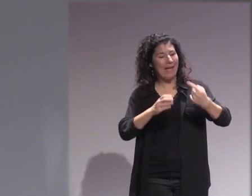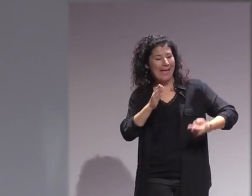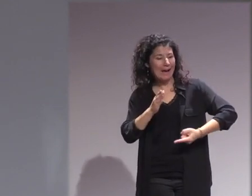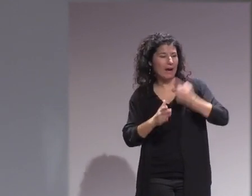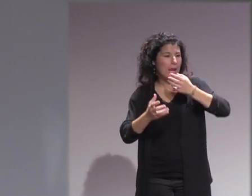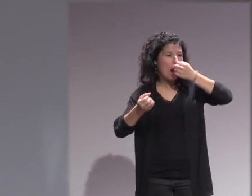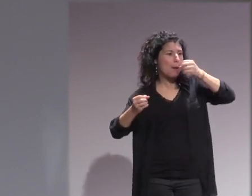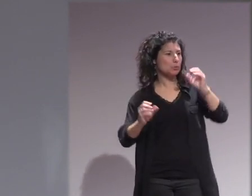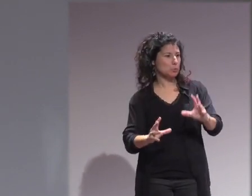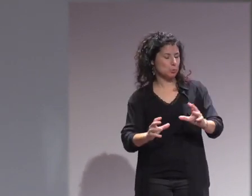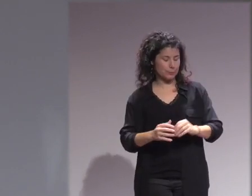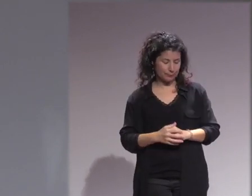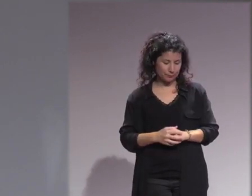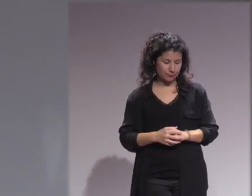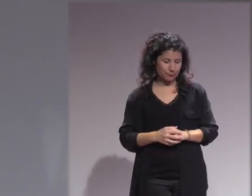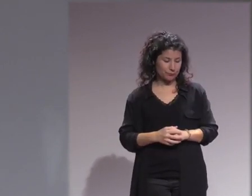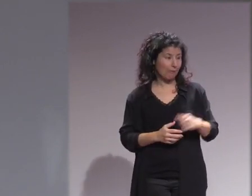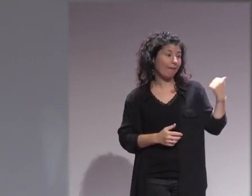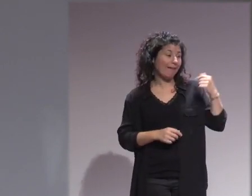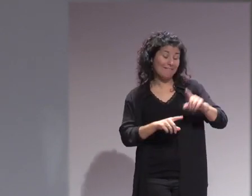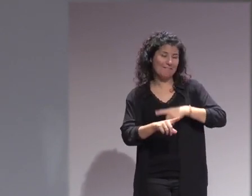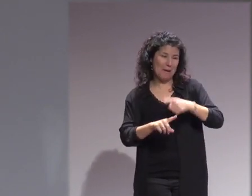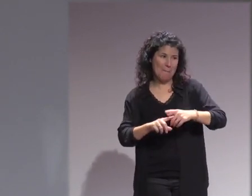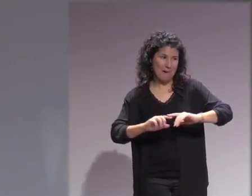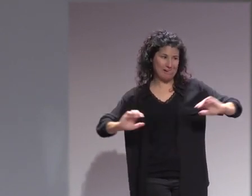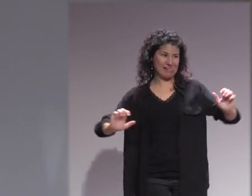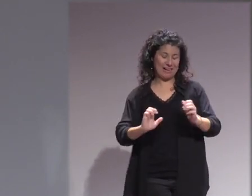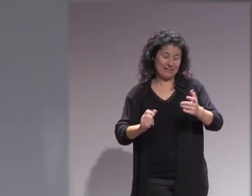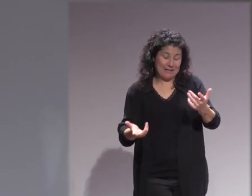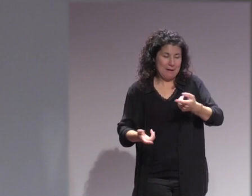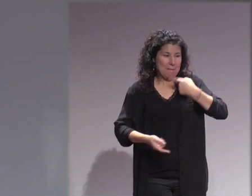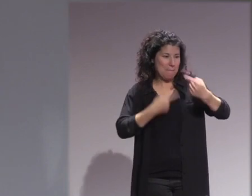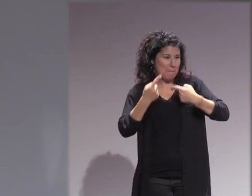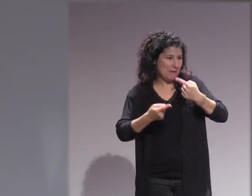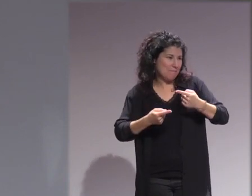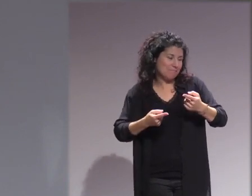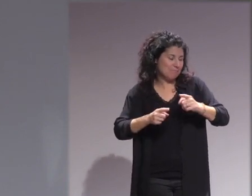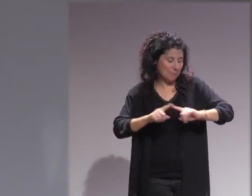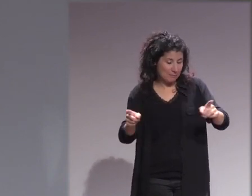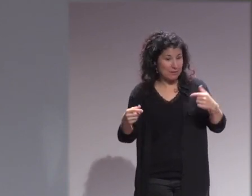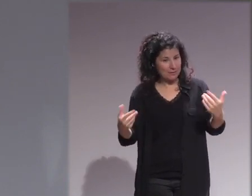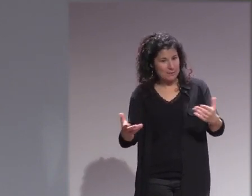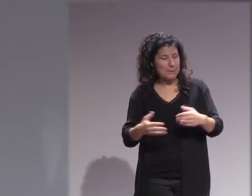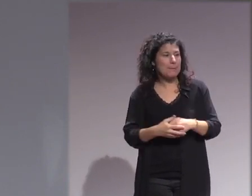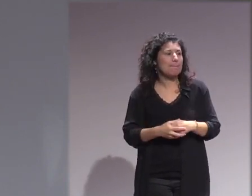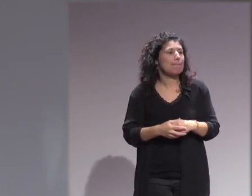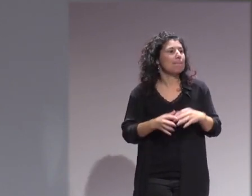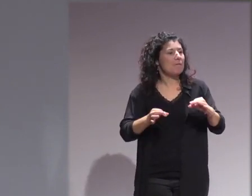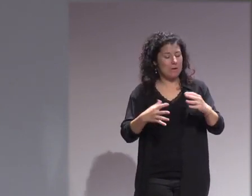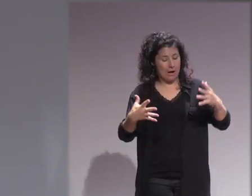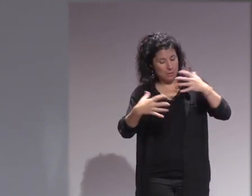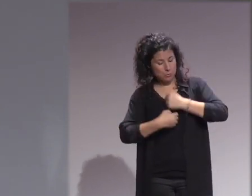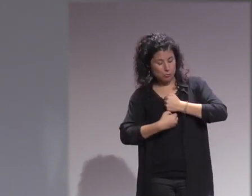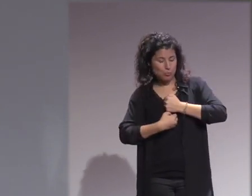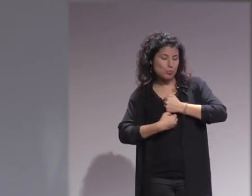l'aborder parce que je n'ai pas pu l'aborder dans le film non plus, il n'y avait pas la place, mais une des autres choses qui montre à quel point l'adoption est une pratique